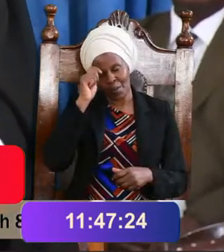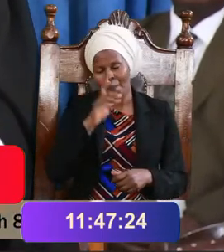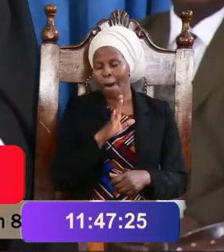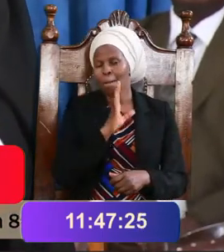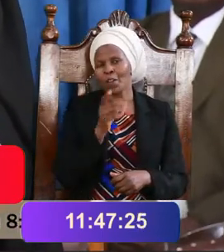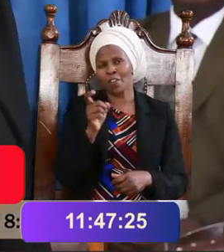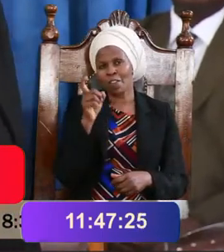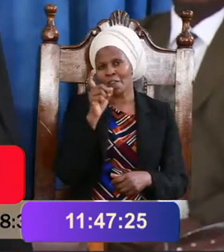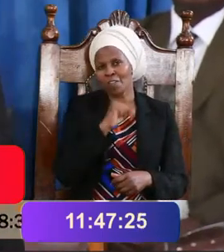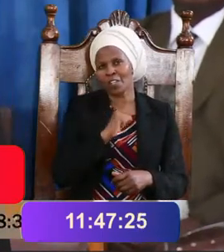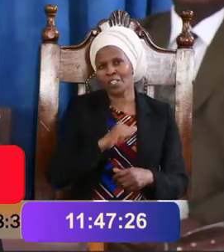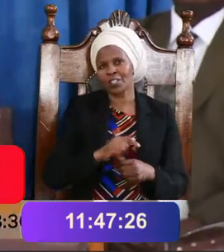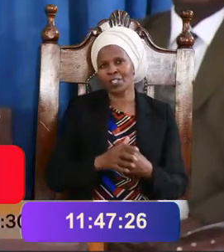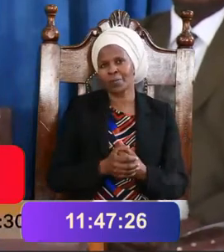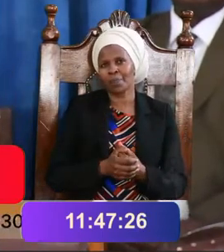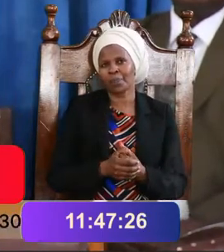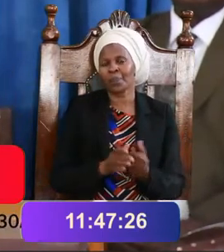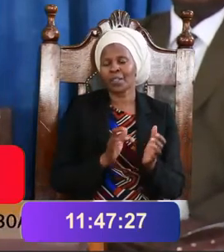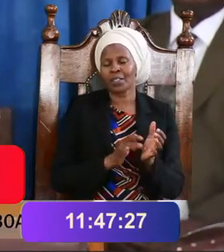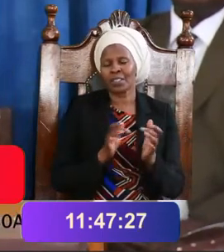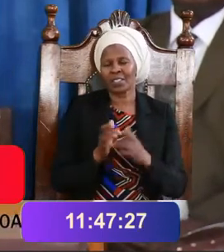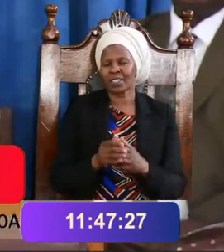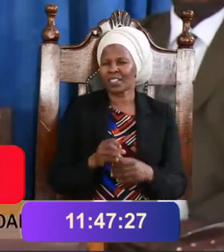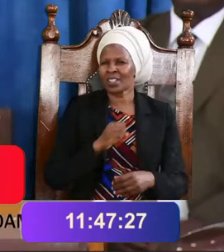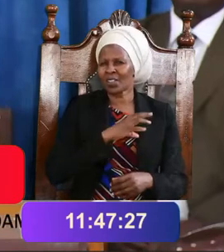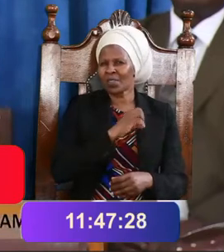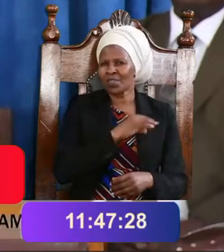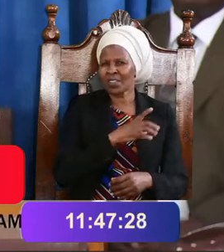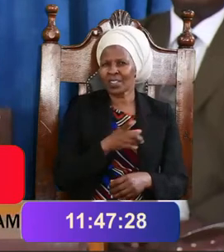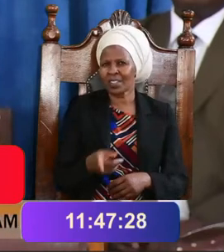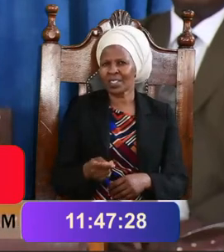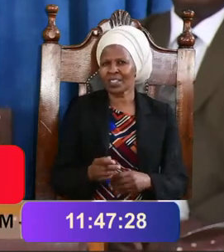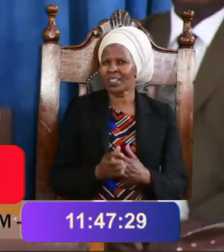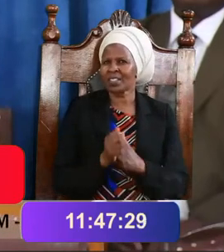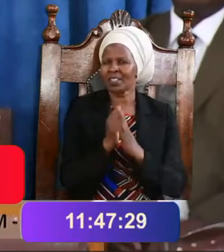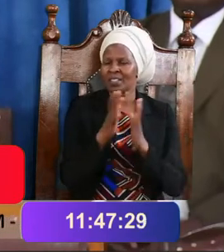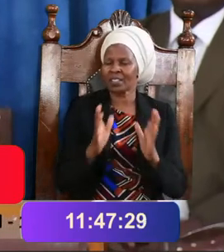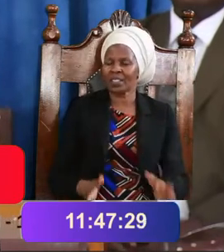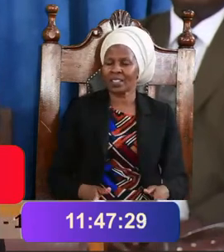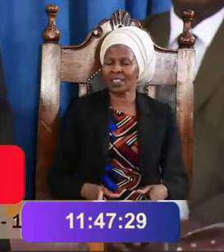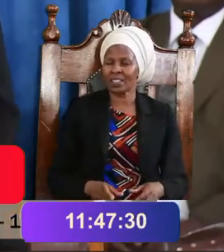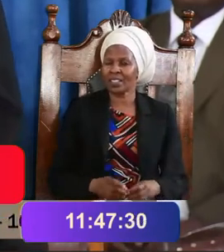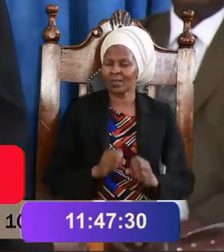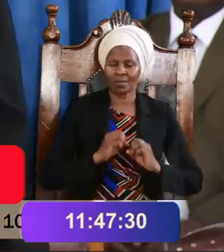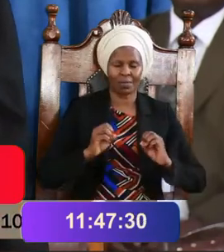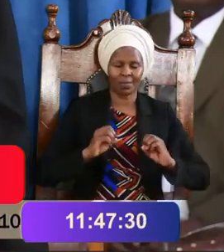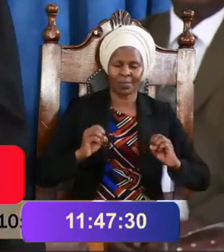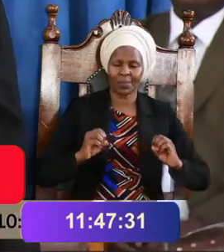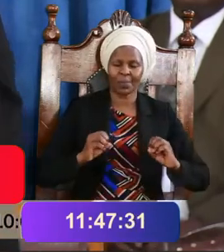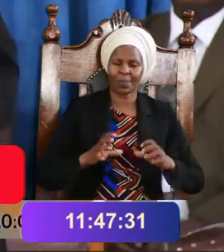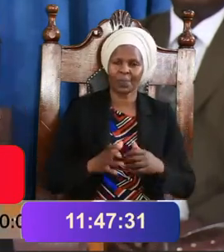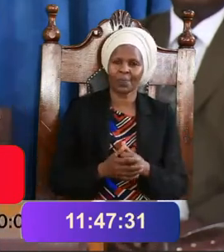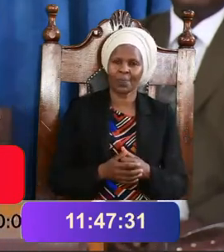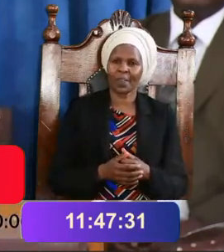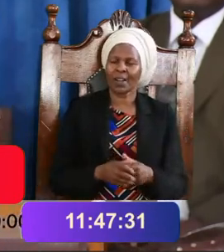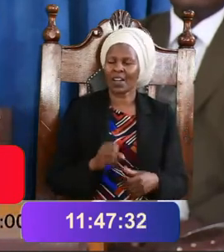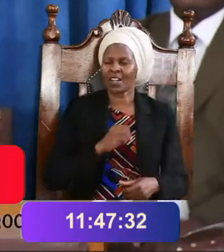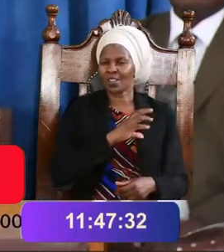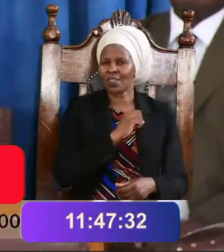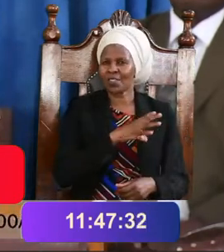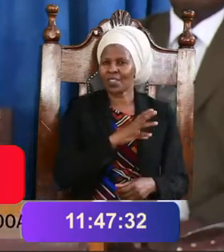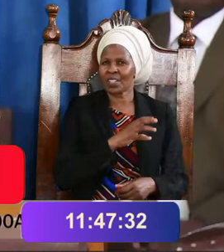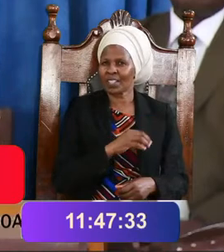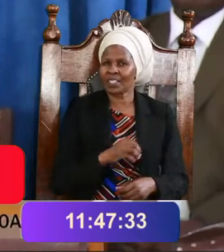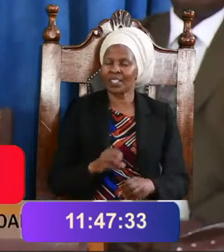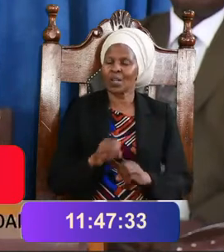kumalizika. Yesu hakuogopa viongozi wowote wa kidini ama siasa. Hakuogopa